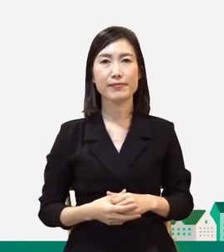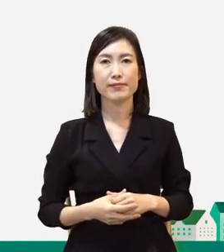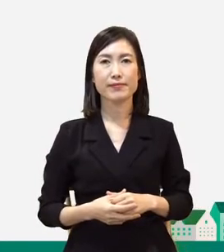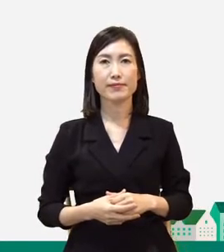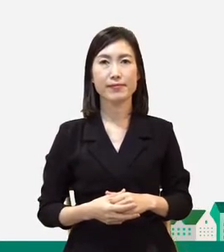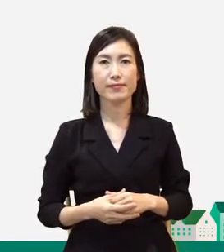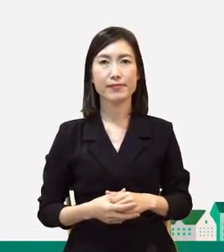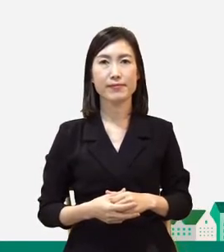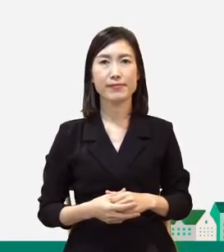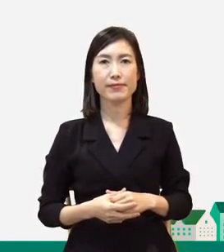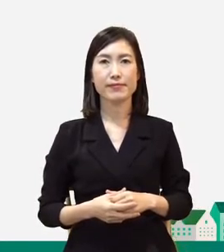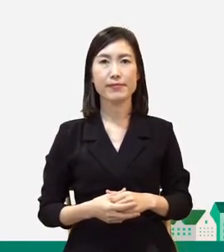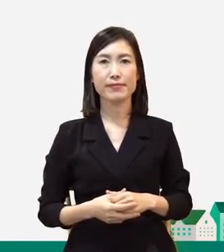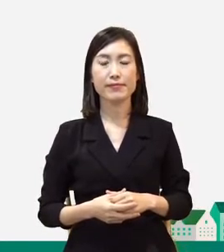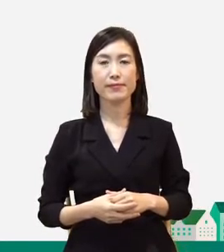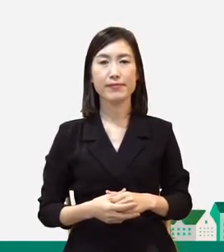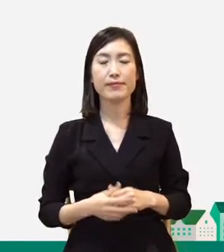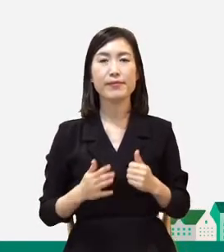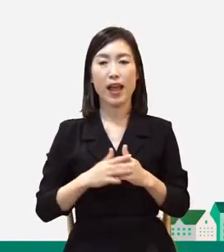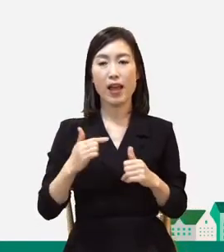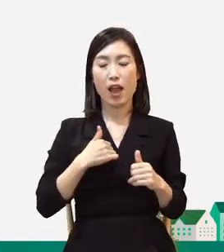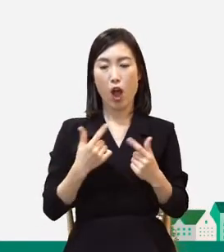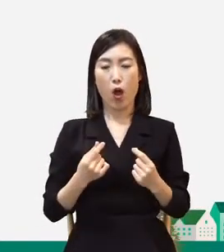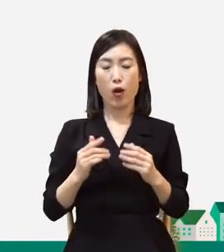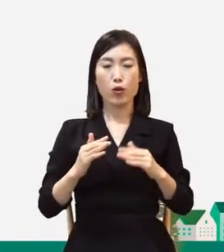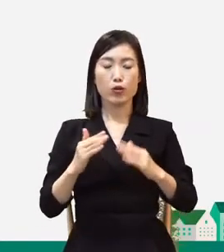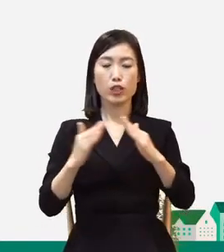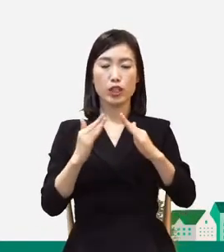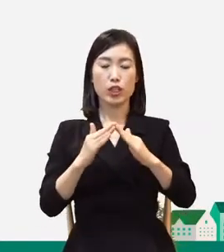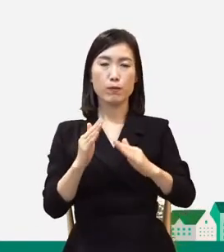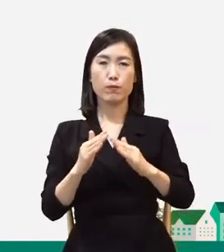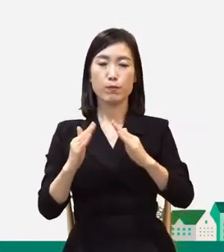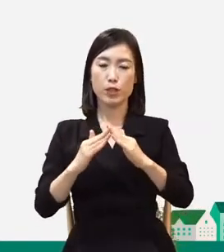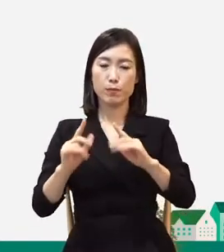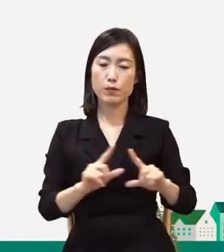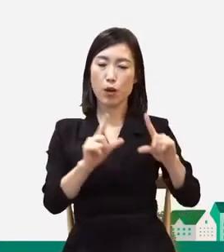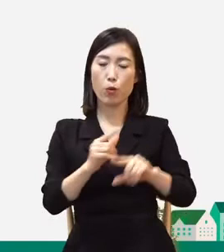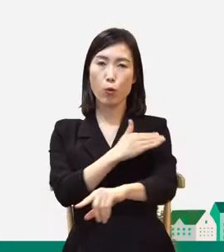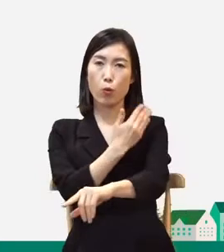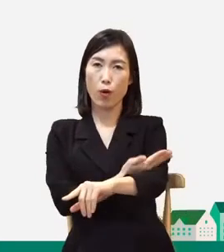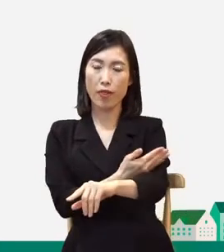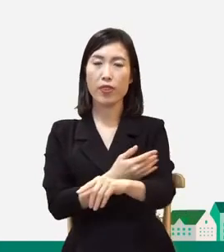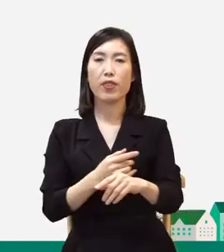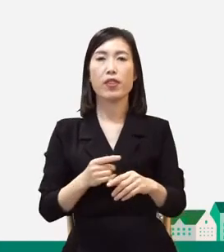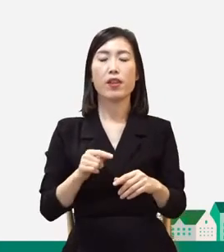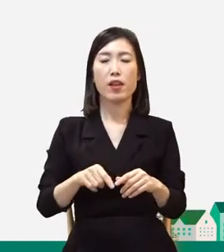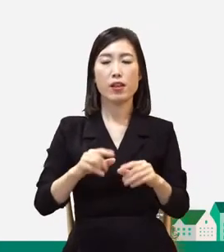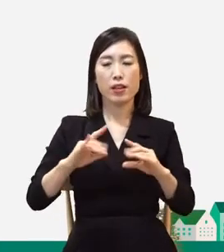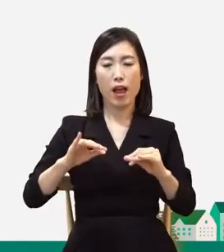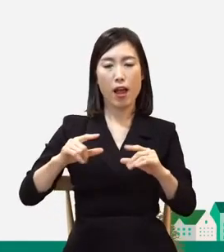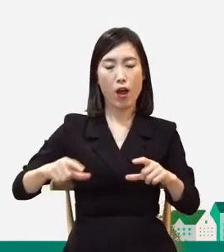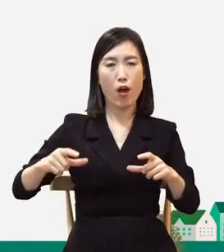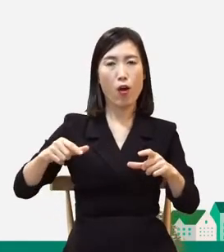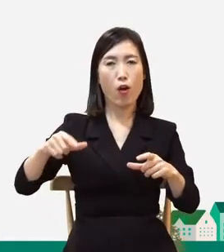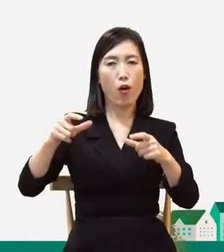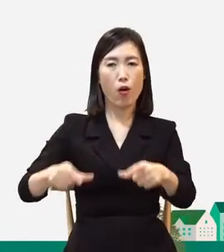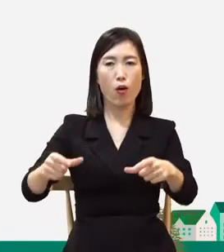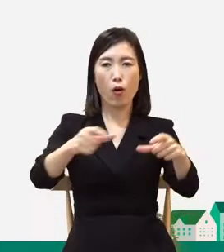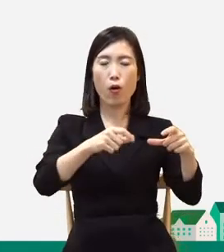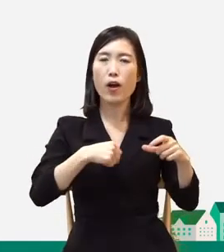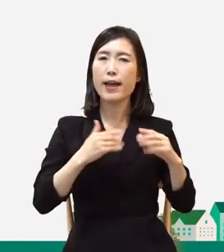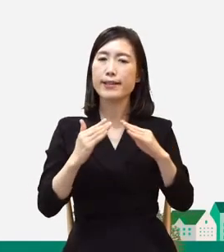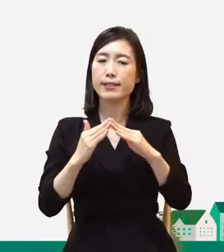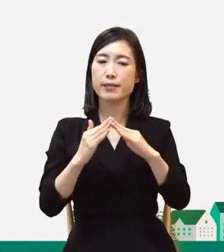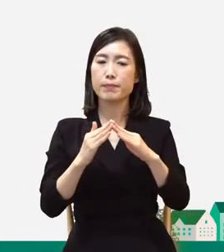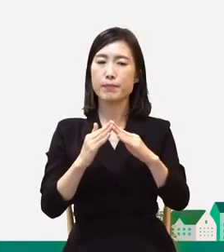그러면 저희 같은 이제 주거권 조직이 그러니까 주거권이나 아니면 주택 공급 조직이 왜 요 지원 주택 모델에